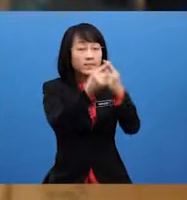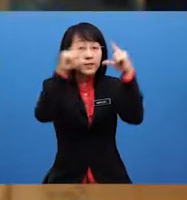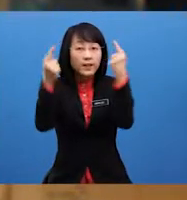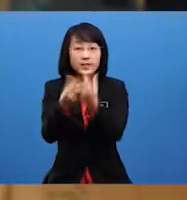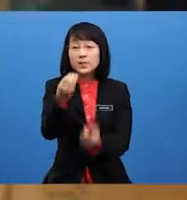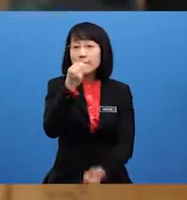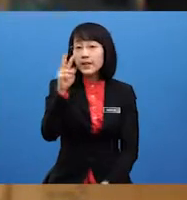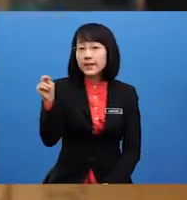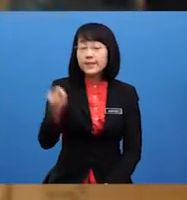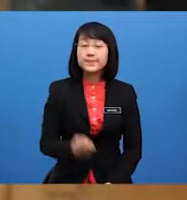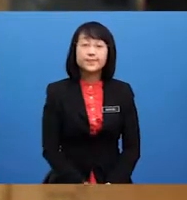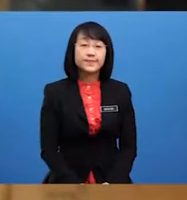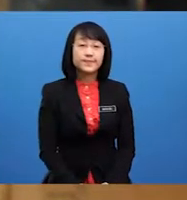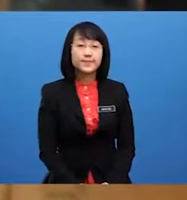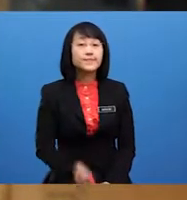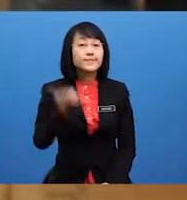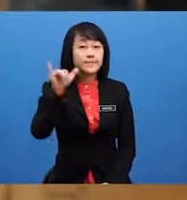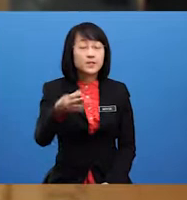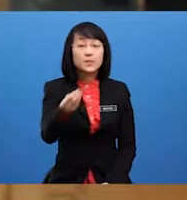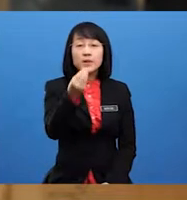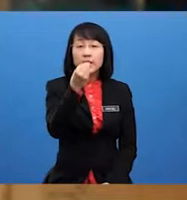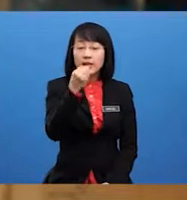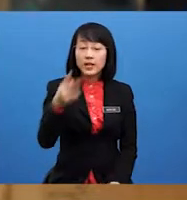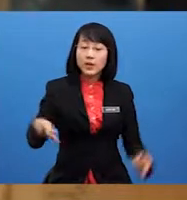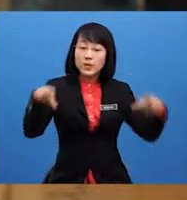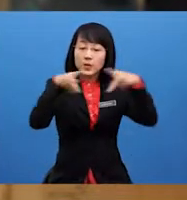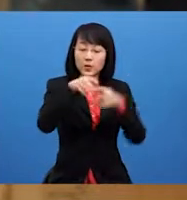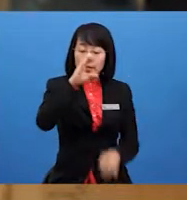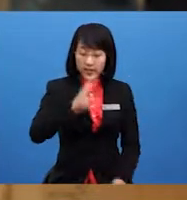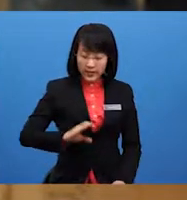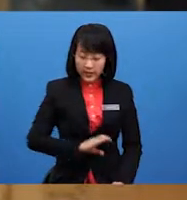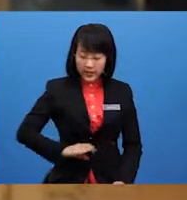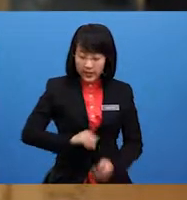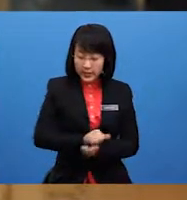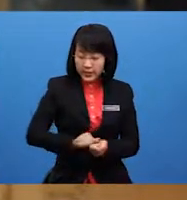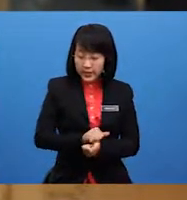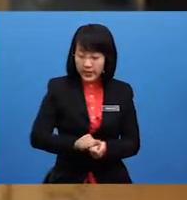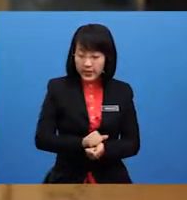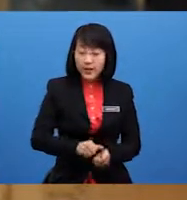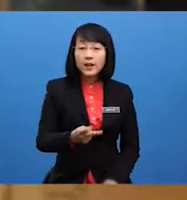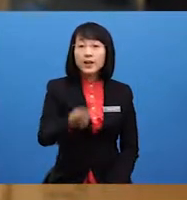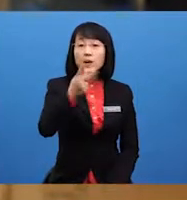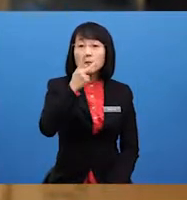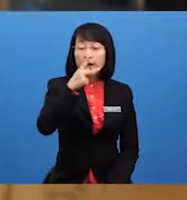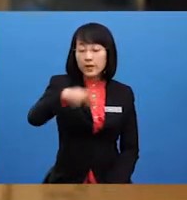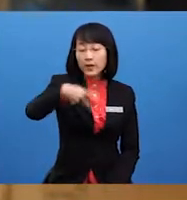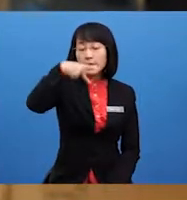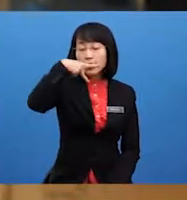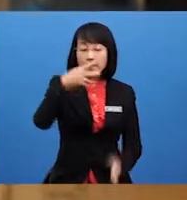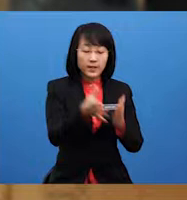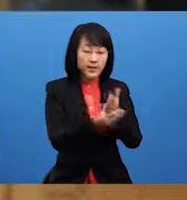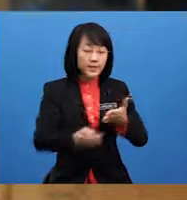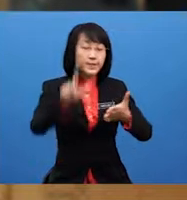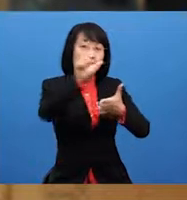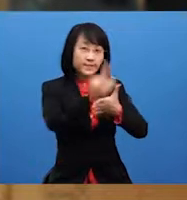tersebut? Ya, makanan yang perlu dicerna ialah karbohidrat, protein dan lemak.